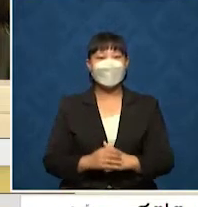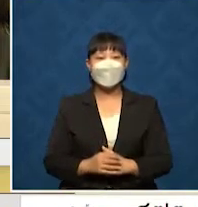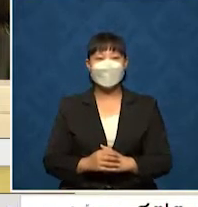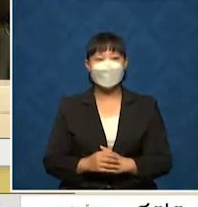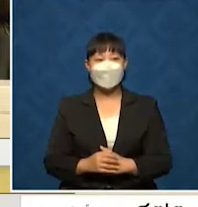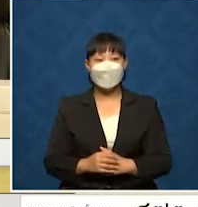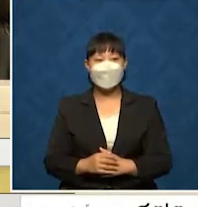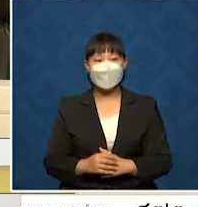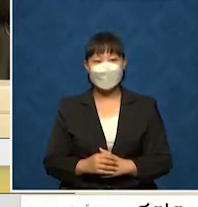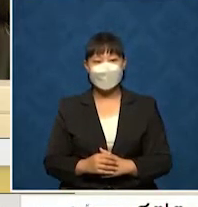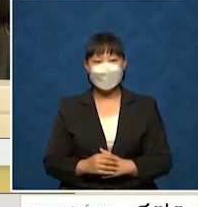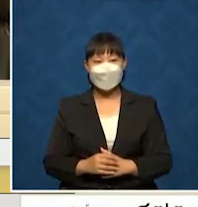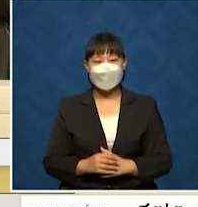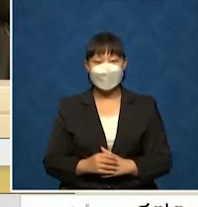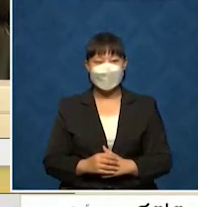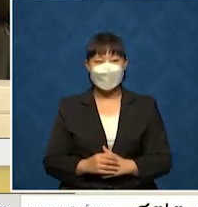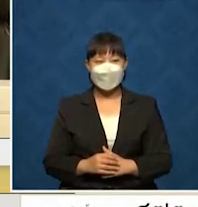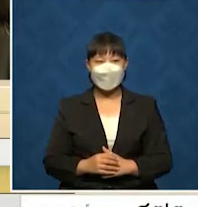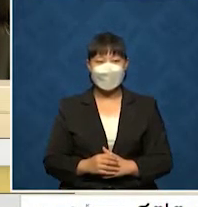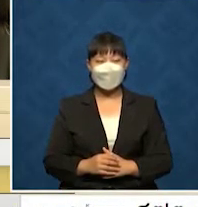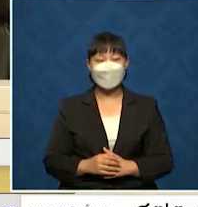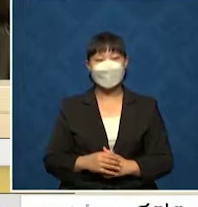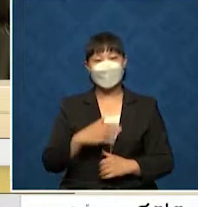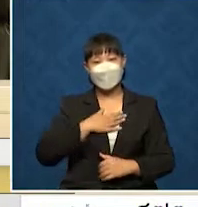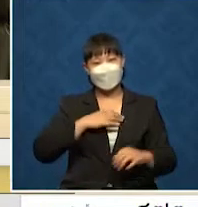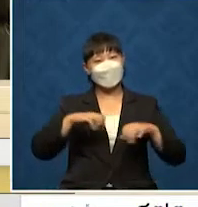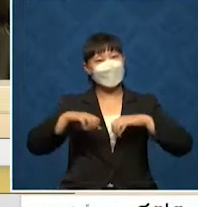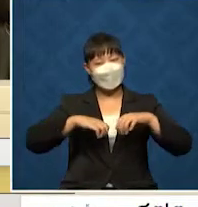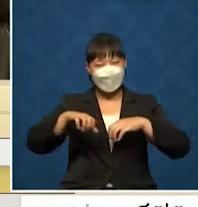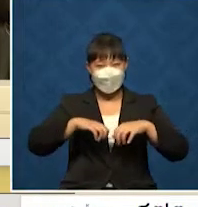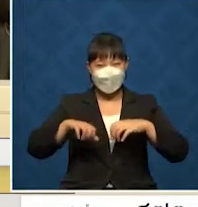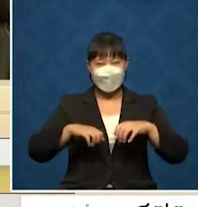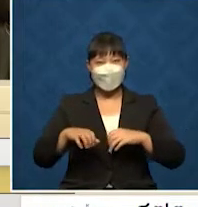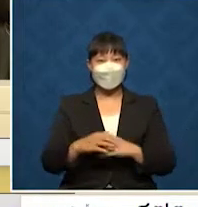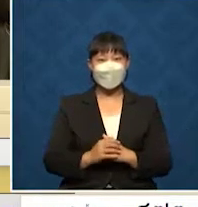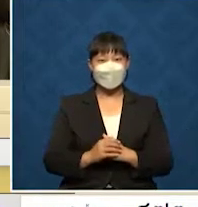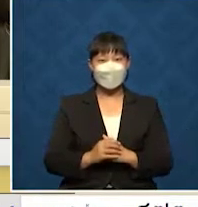assetเราดำเนินการในเรื่องของ